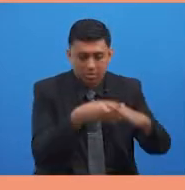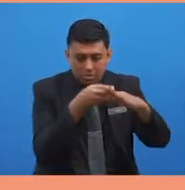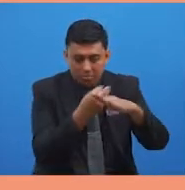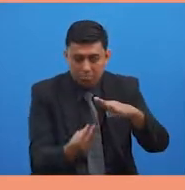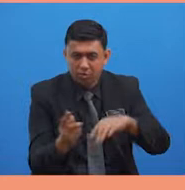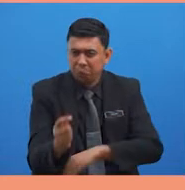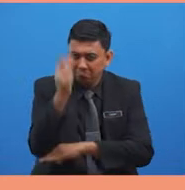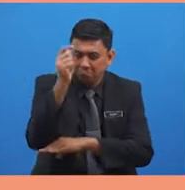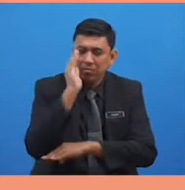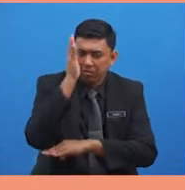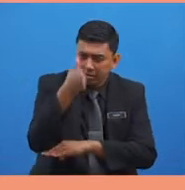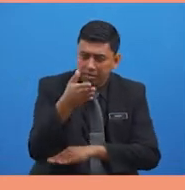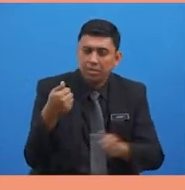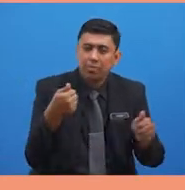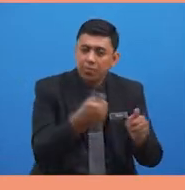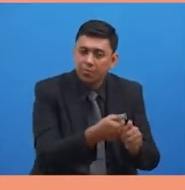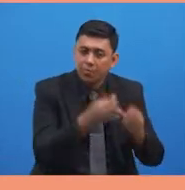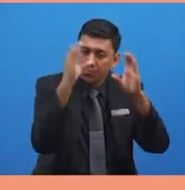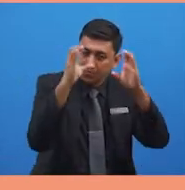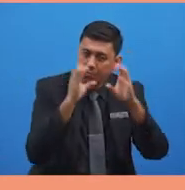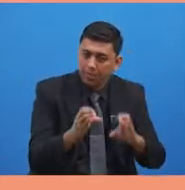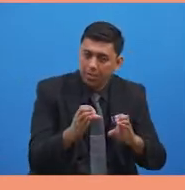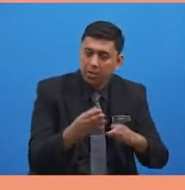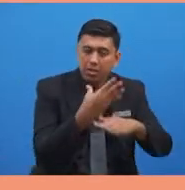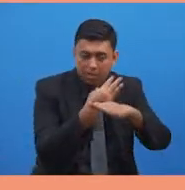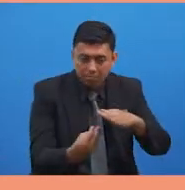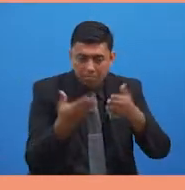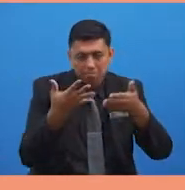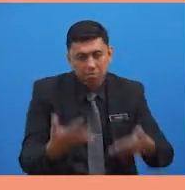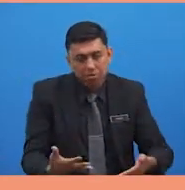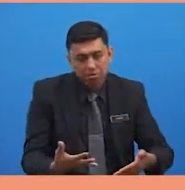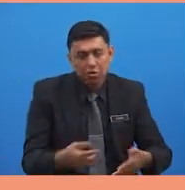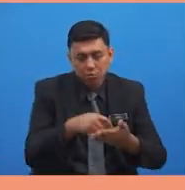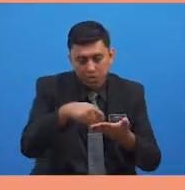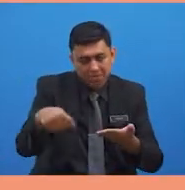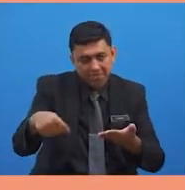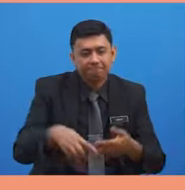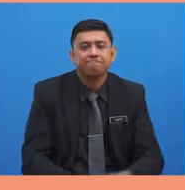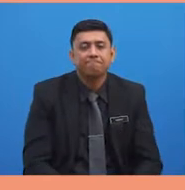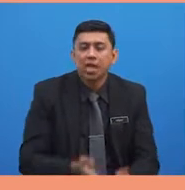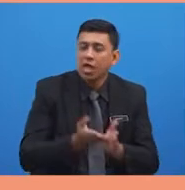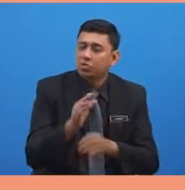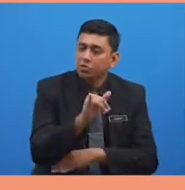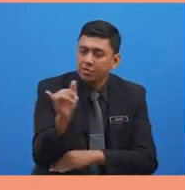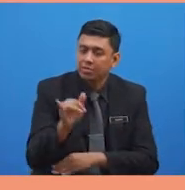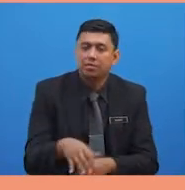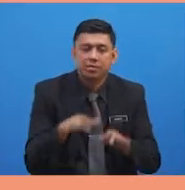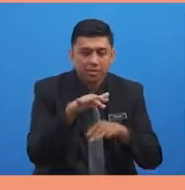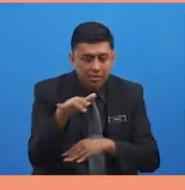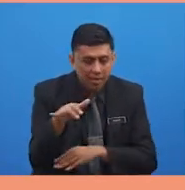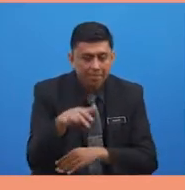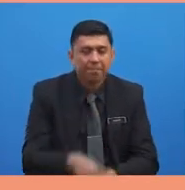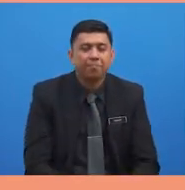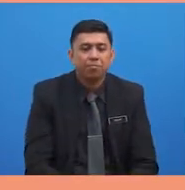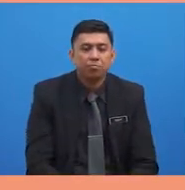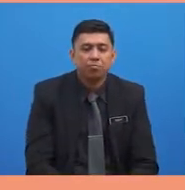Input tinggi juga akan mengikuti cara input berat ditulis. Seterusnya, taipkan